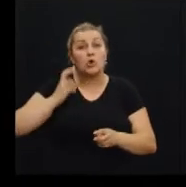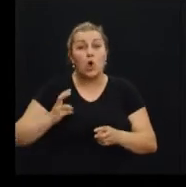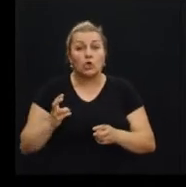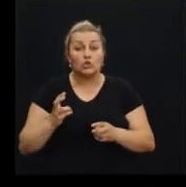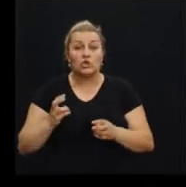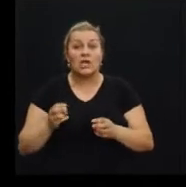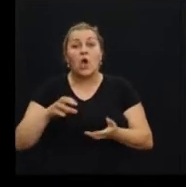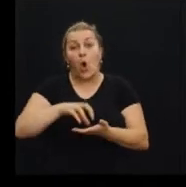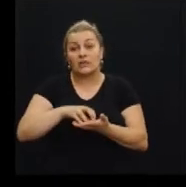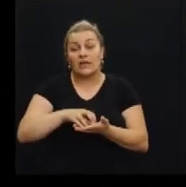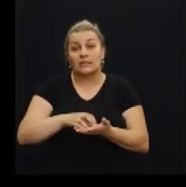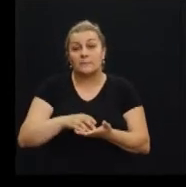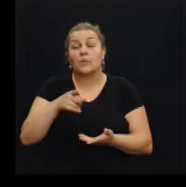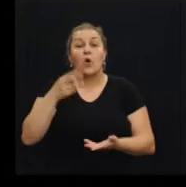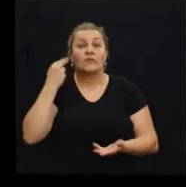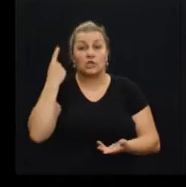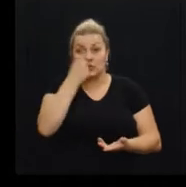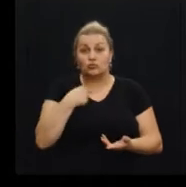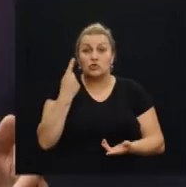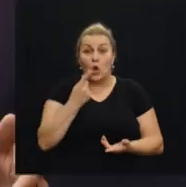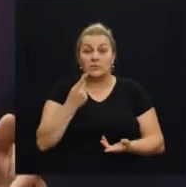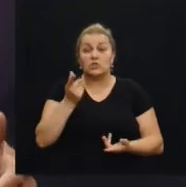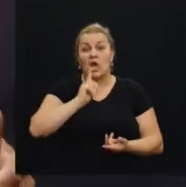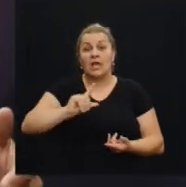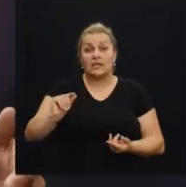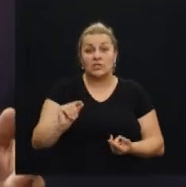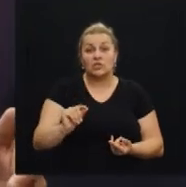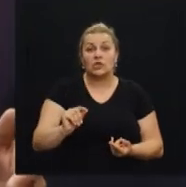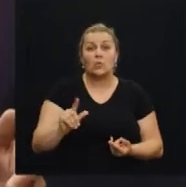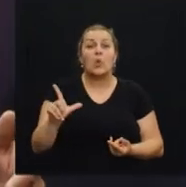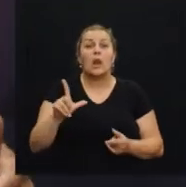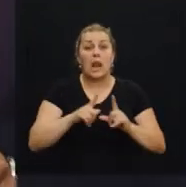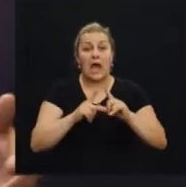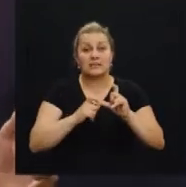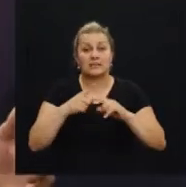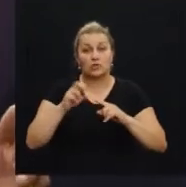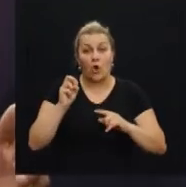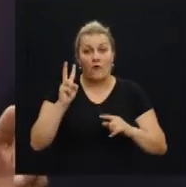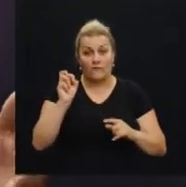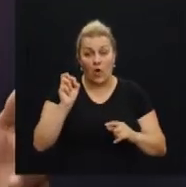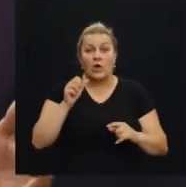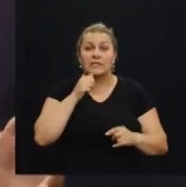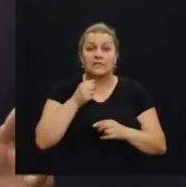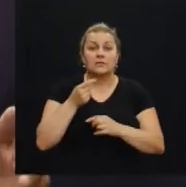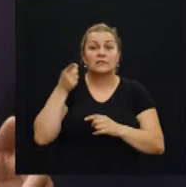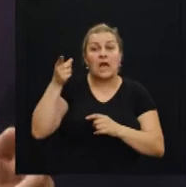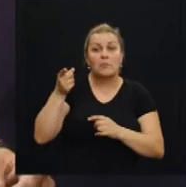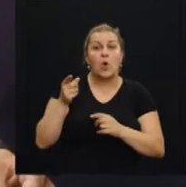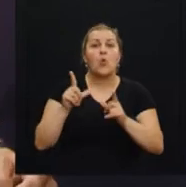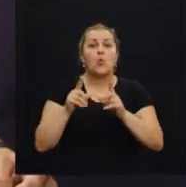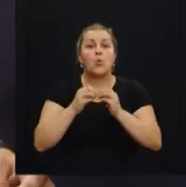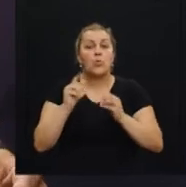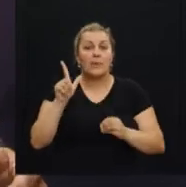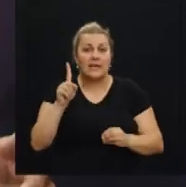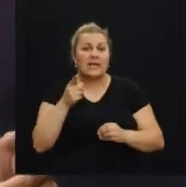odred. Ti dečki su iz Omiša išli sa gumenjakom u Lastovo, gađali u Lastovo ublima,